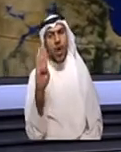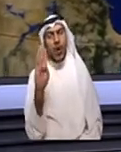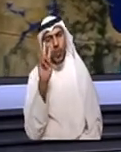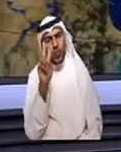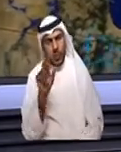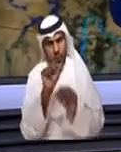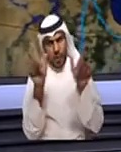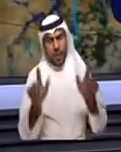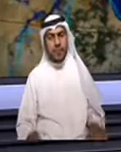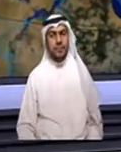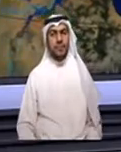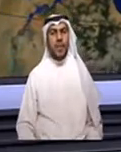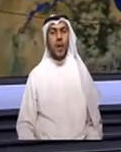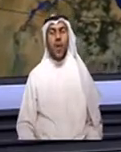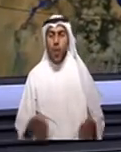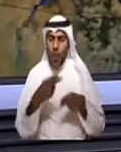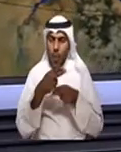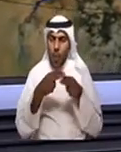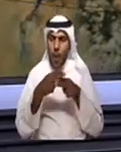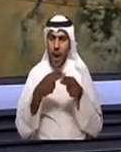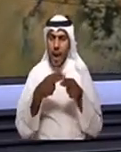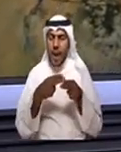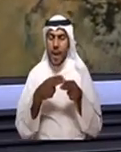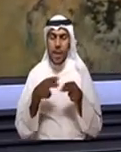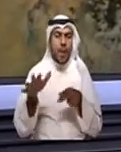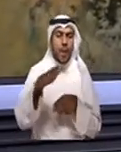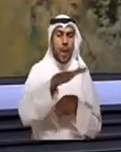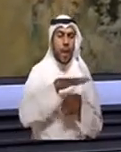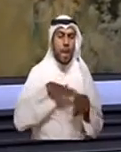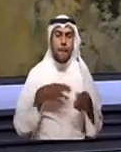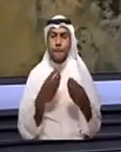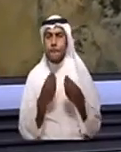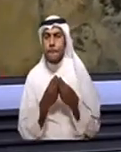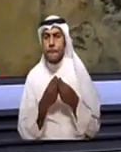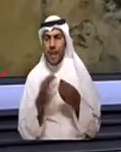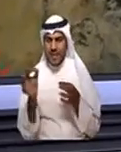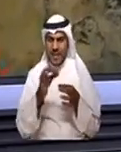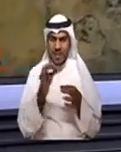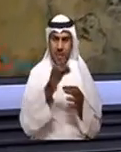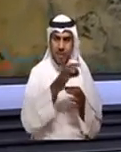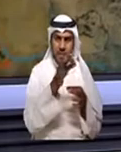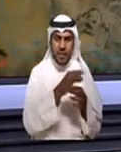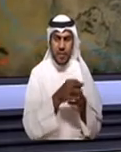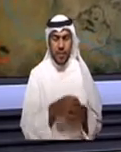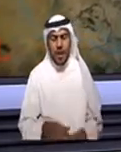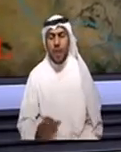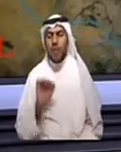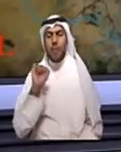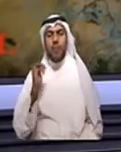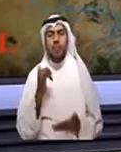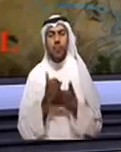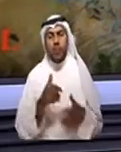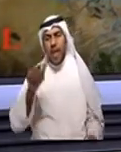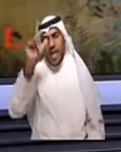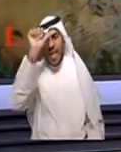تتأثر دولة الكويت والمناطق المحيطة بامتداد منخفض الهندي الموسمي اللي دائما يأثر علينا في مثل هذا الوقت من السنة، راح يستمر